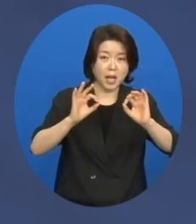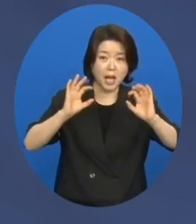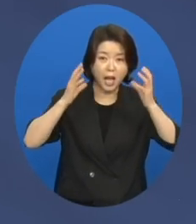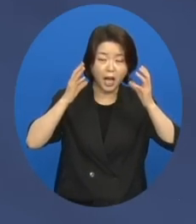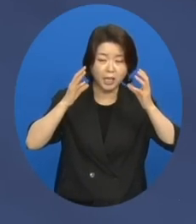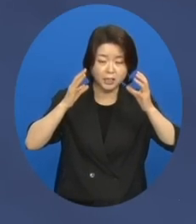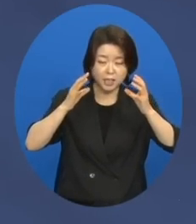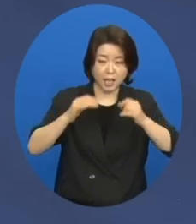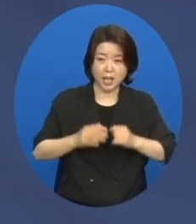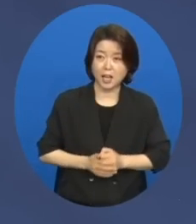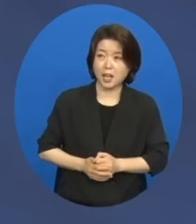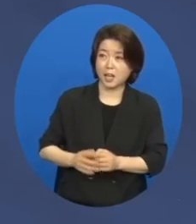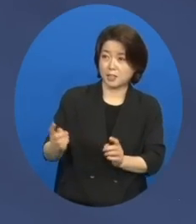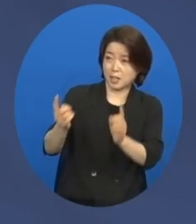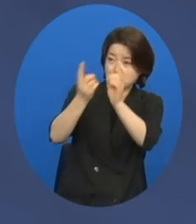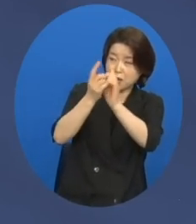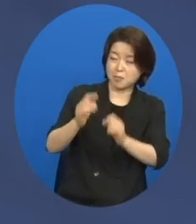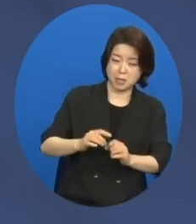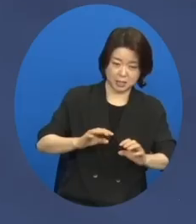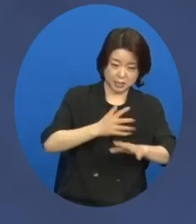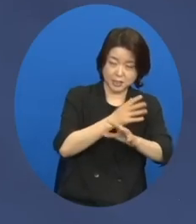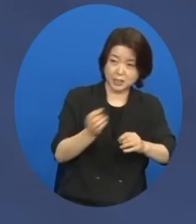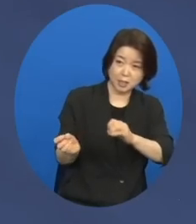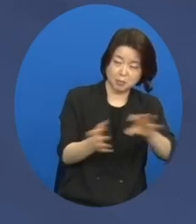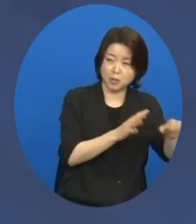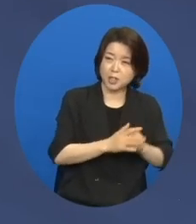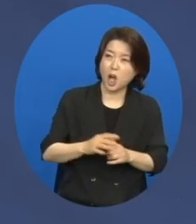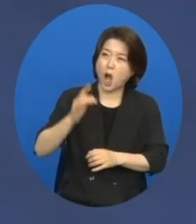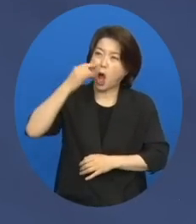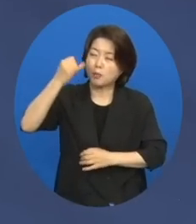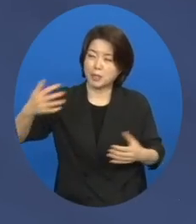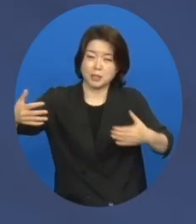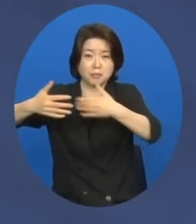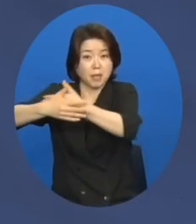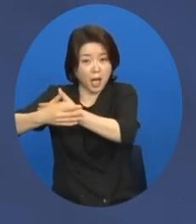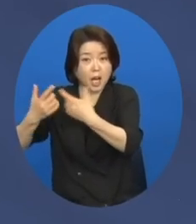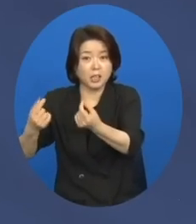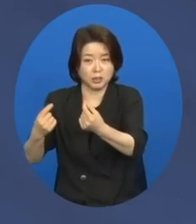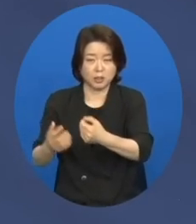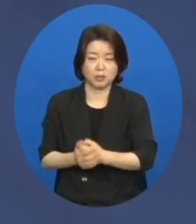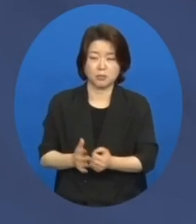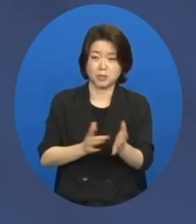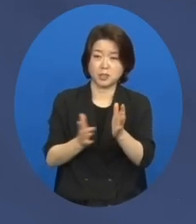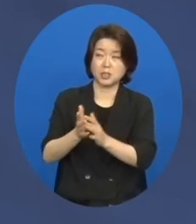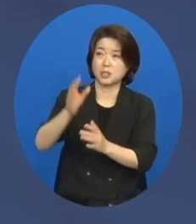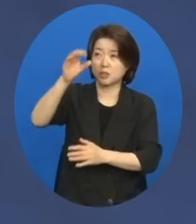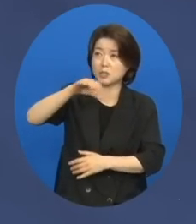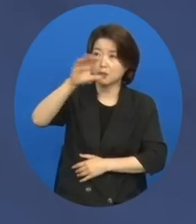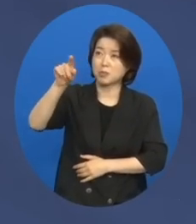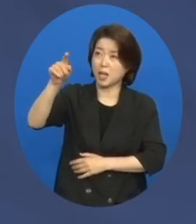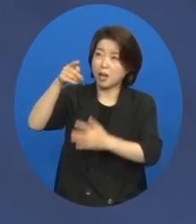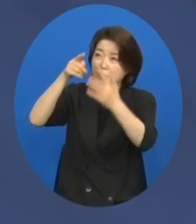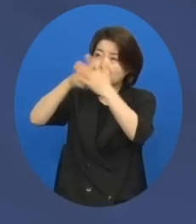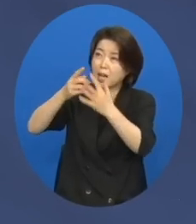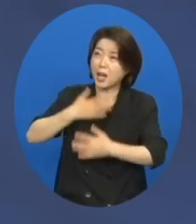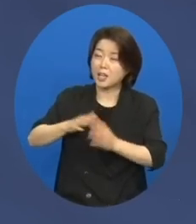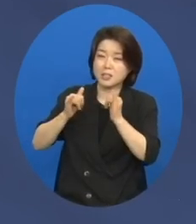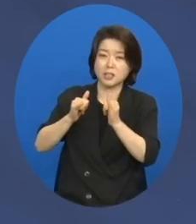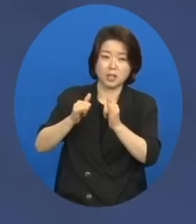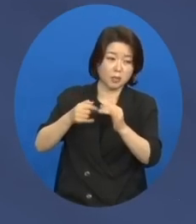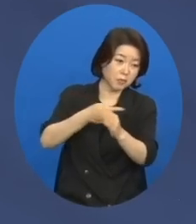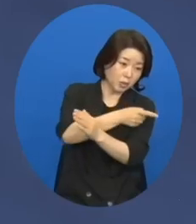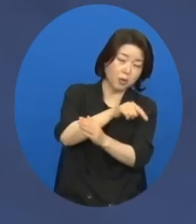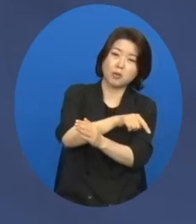장난감도 다 내던지고 엄마 품으로 뛰어들듯이 예수님 십자가 아는 사람은 다른 어떤